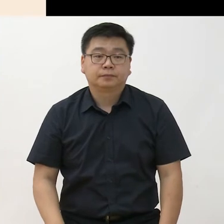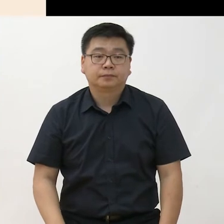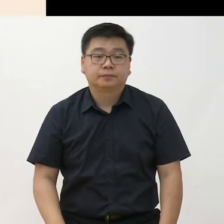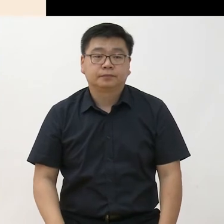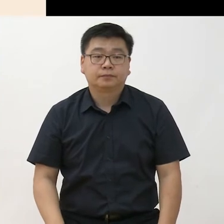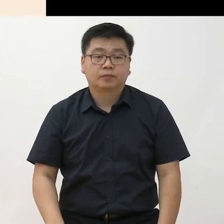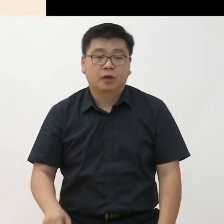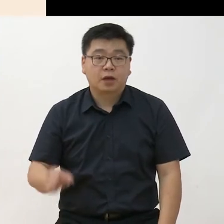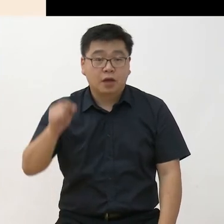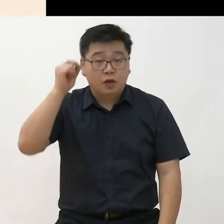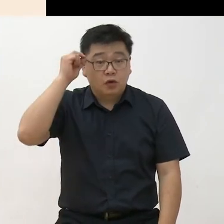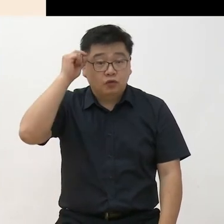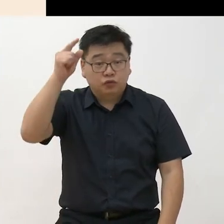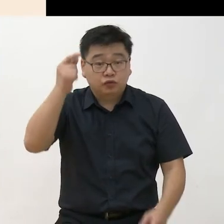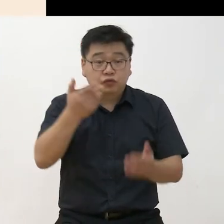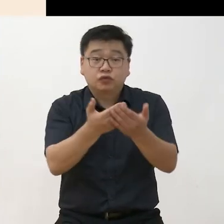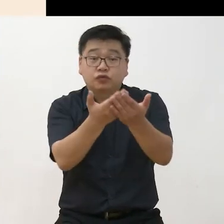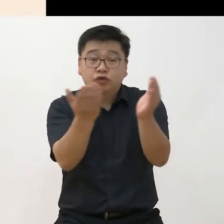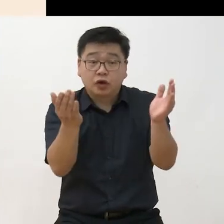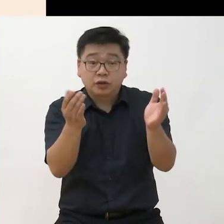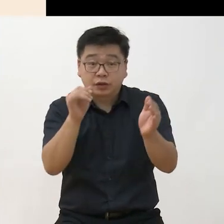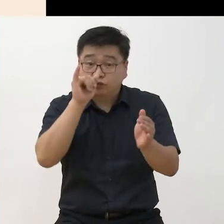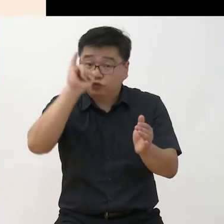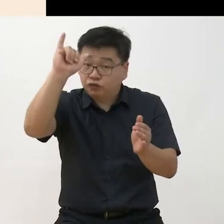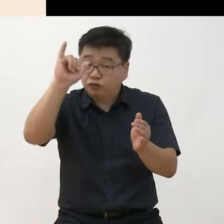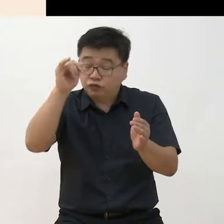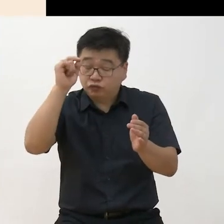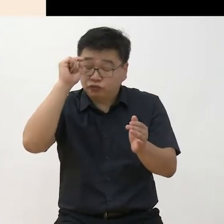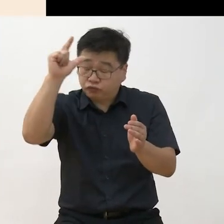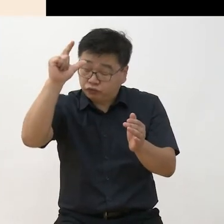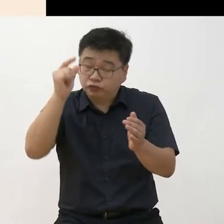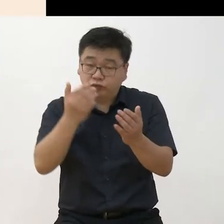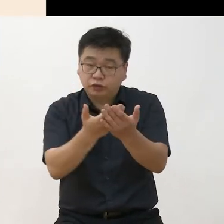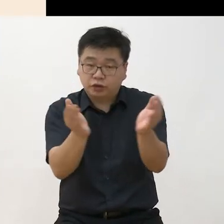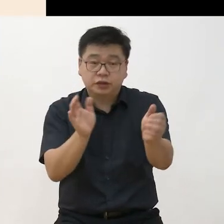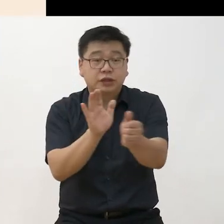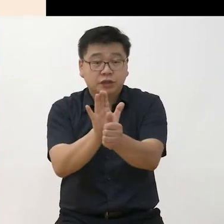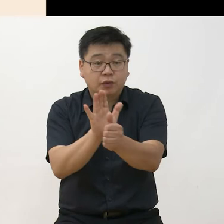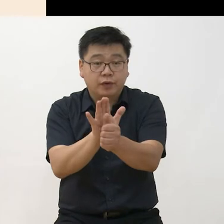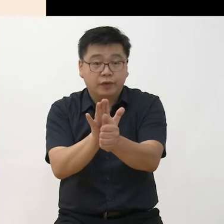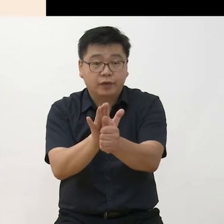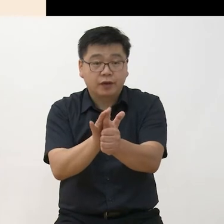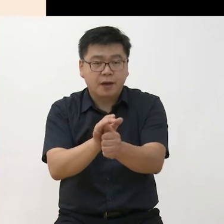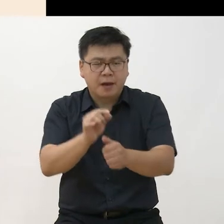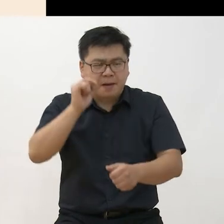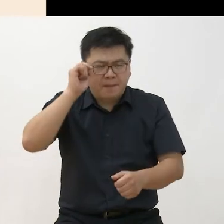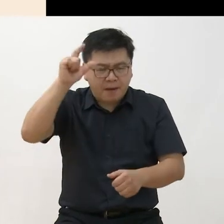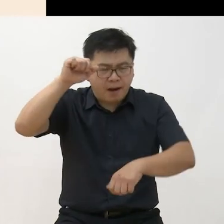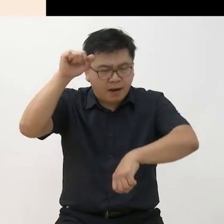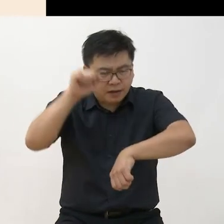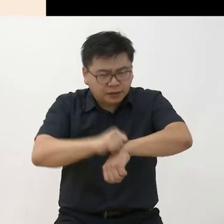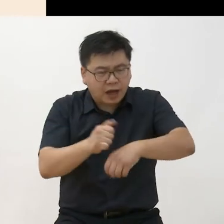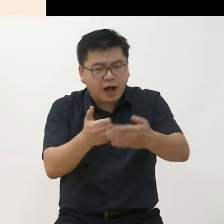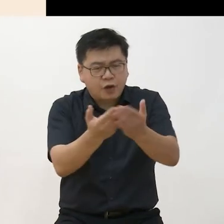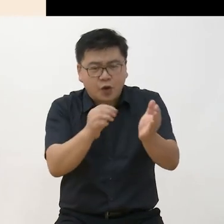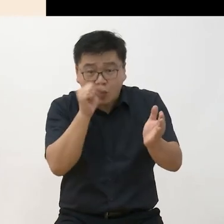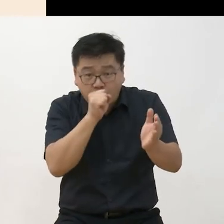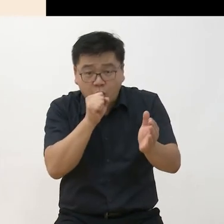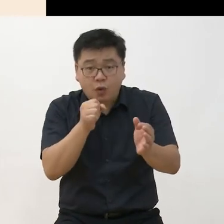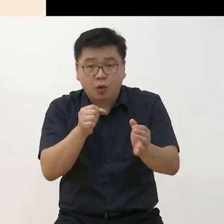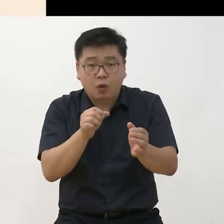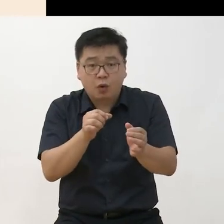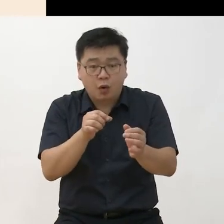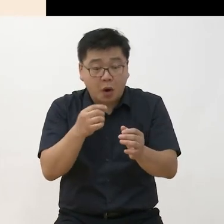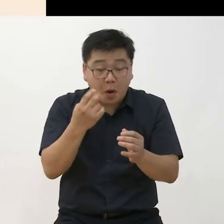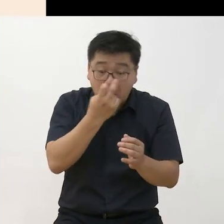네, 우수 전시 지원입니다. 그 우수 기획 전시를 발굴해서 기획자를 지원을 하고,